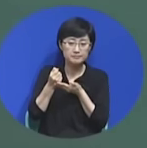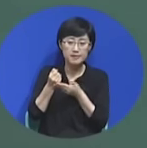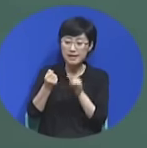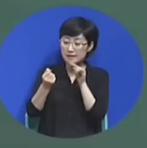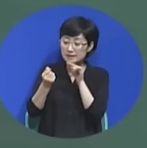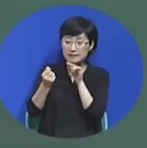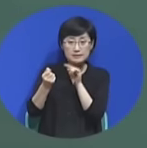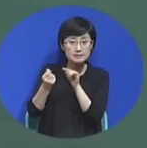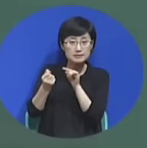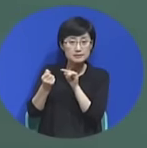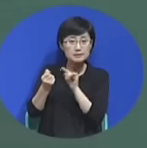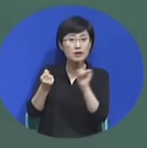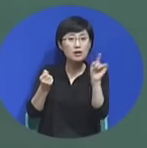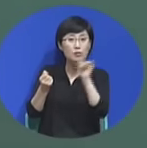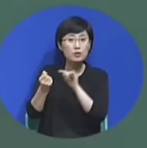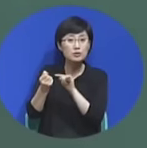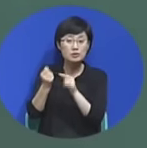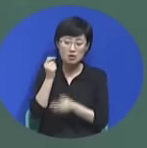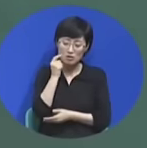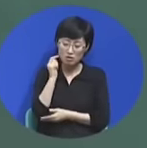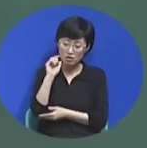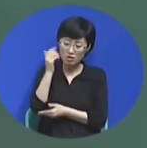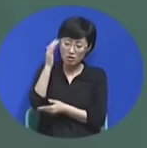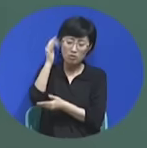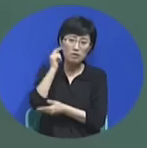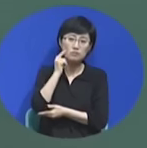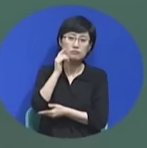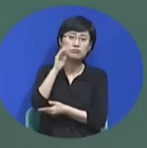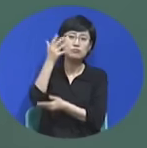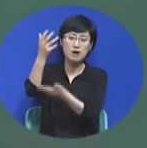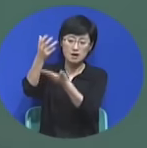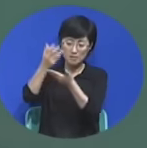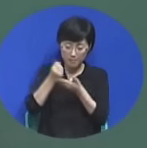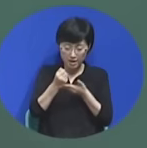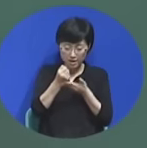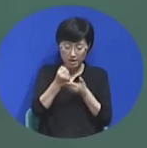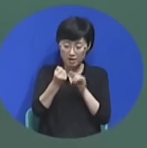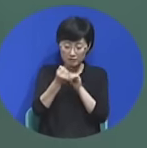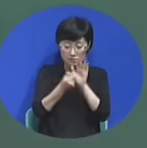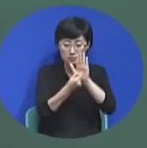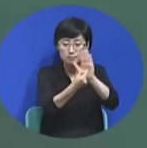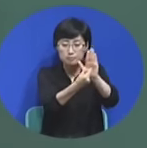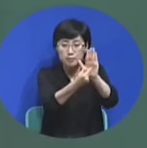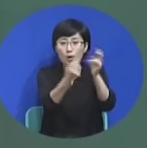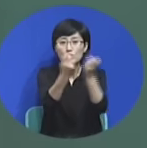是神的荣耀会彰显在我们的身上。 그 주어지는 그 영광이 주어지는 뭘로 나타나? 생명으로 나타나는 거예요.